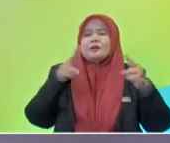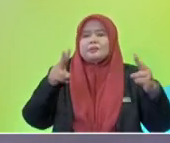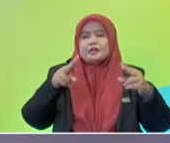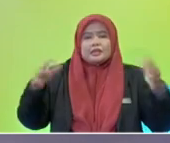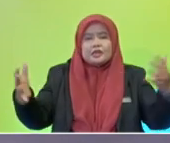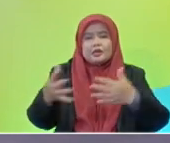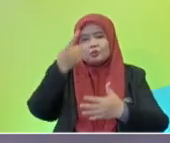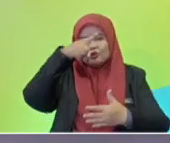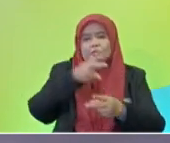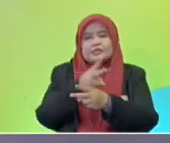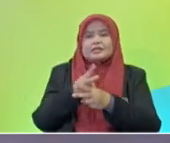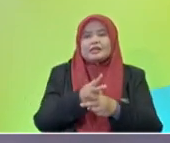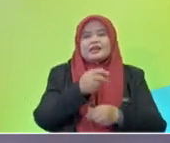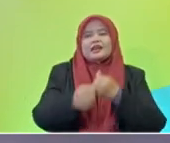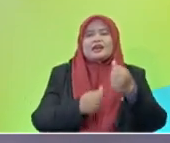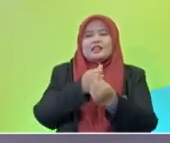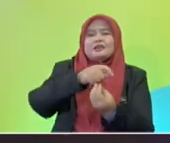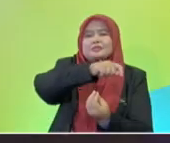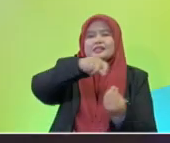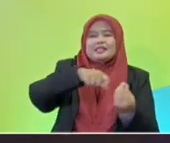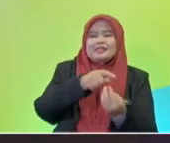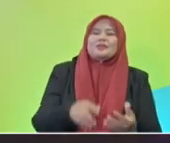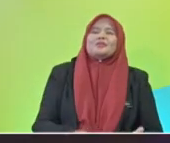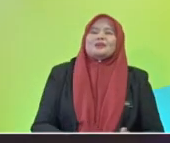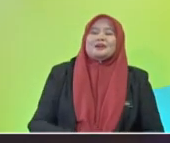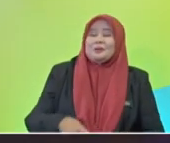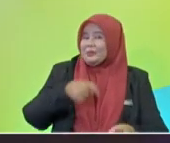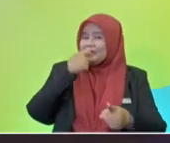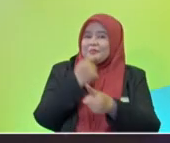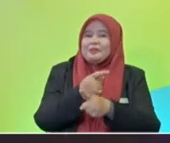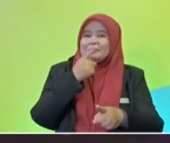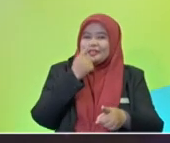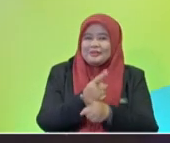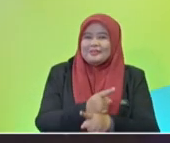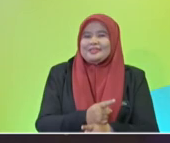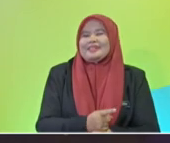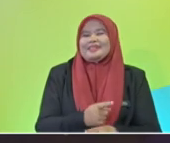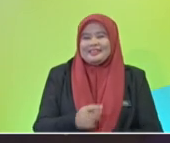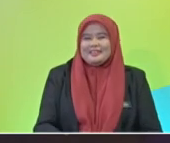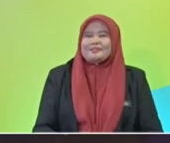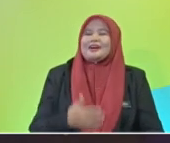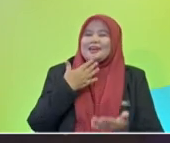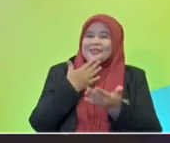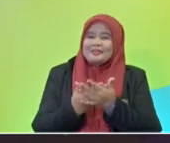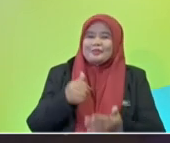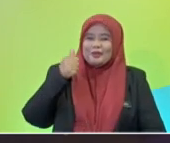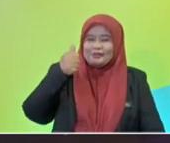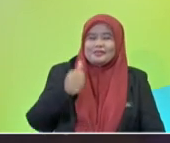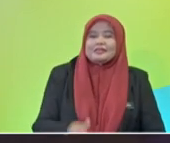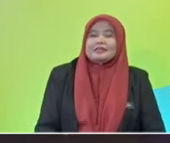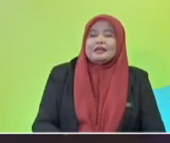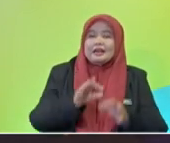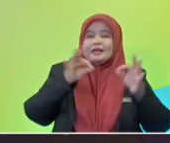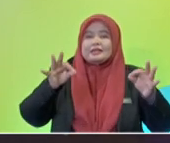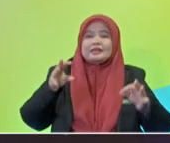menjaga alam sekitar tepat kalau boleh saya nak bagi lima bintang untuk Mira kan sebenarnya ayat Mira Tu memang